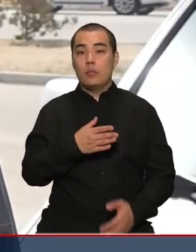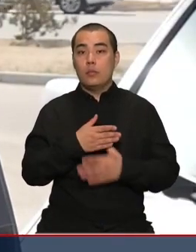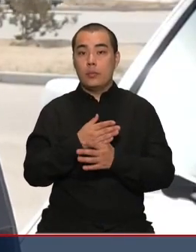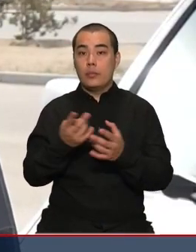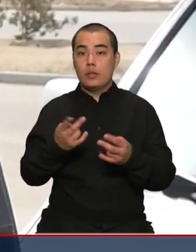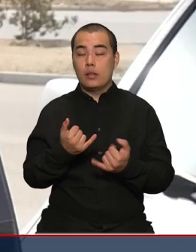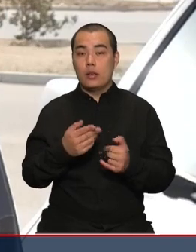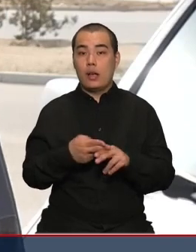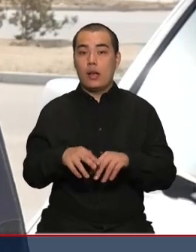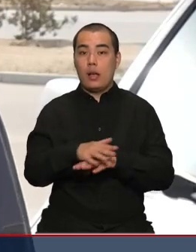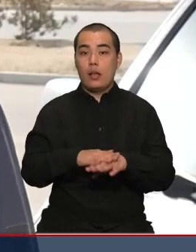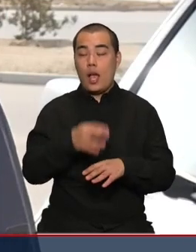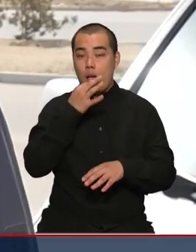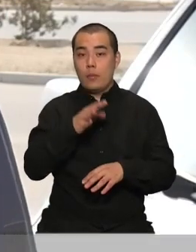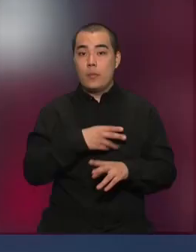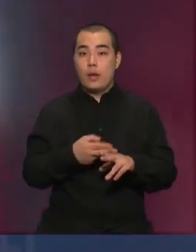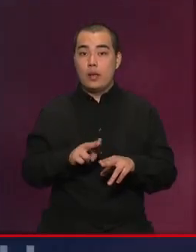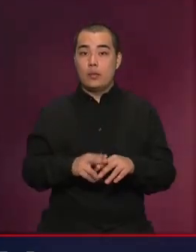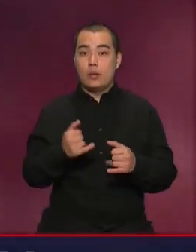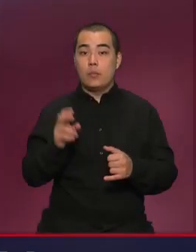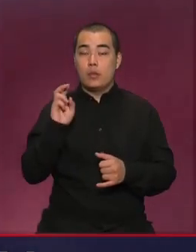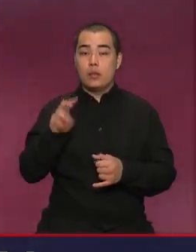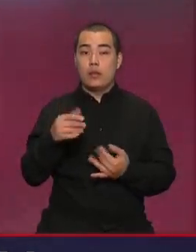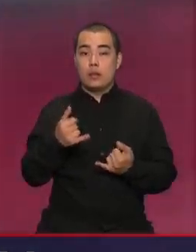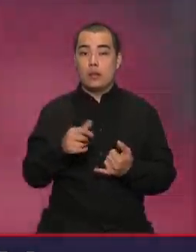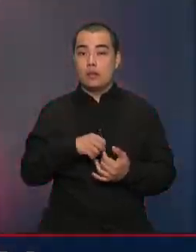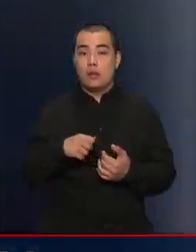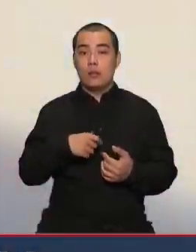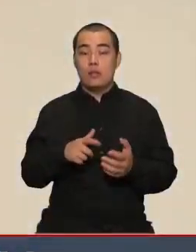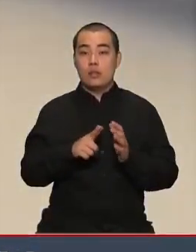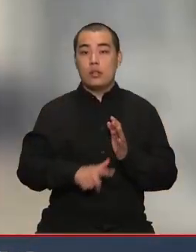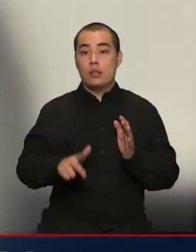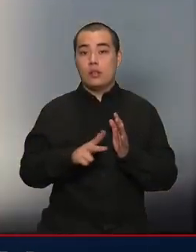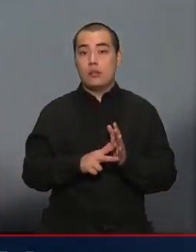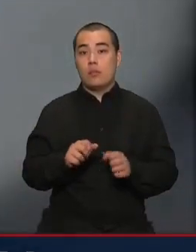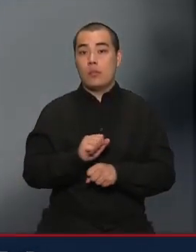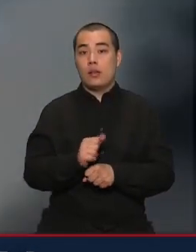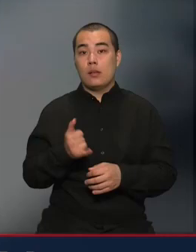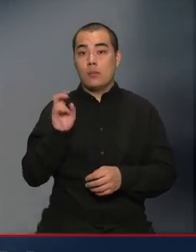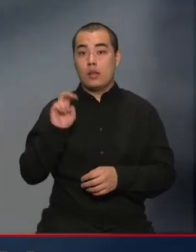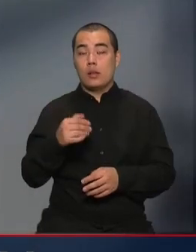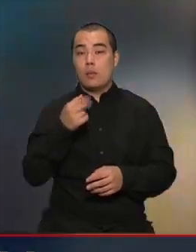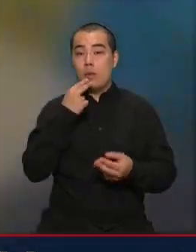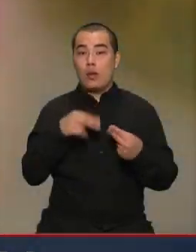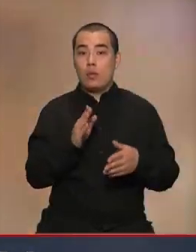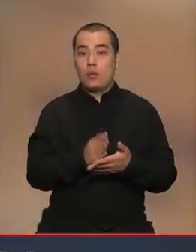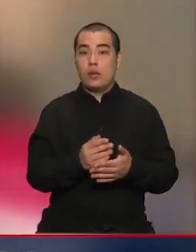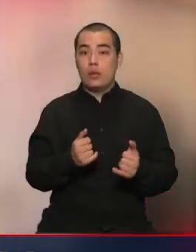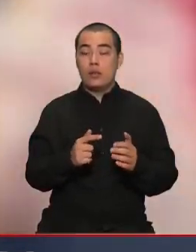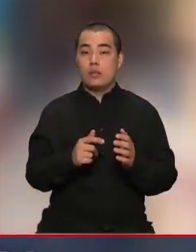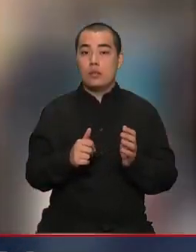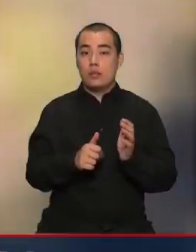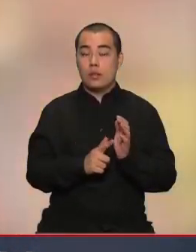берейік халыққа. Сол үшін шығып 7-8 машина болып бардық. Продуктымыз бар. Түгел машина 8